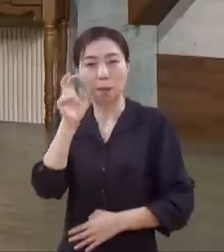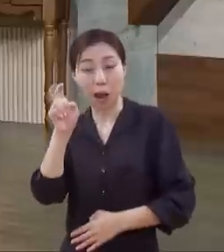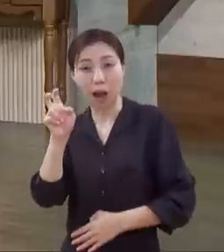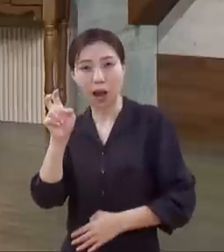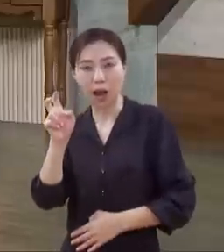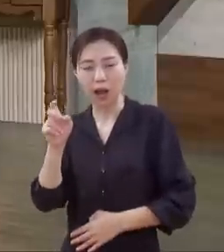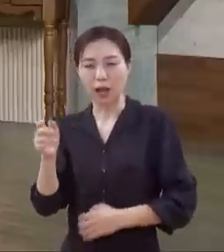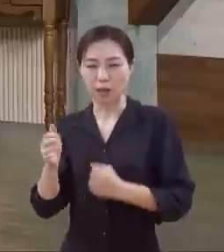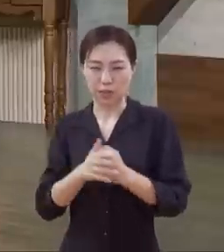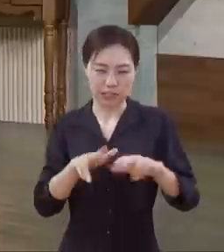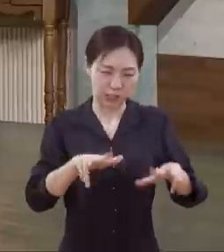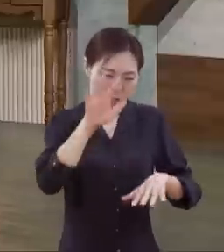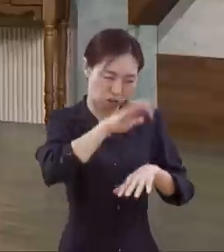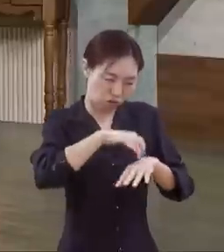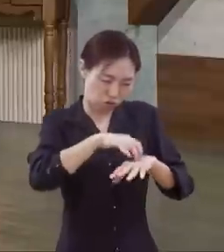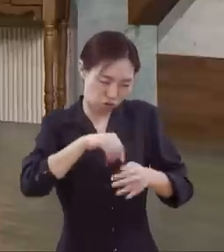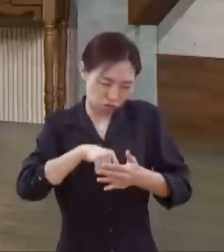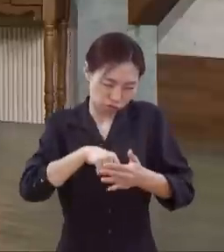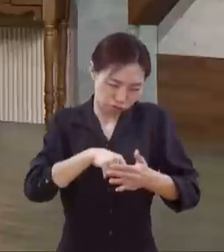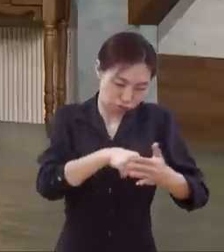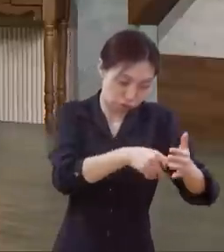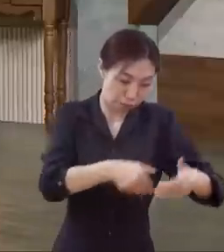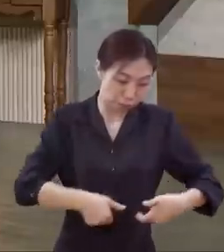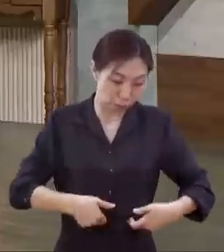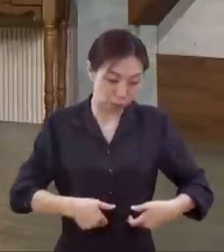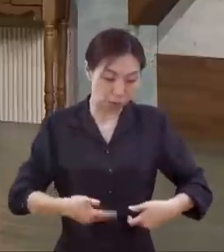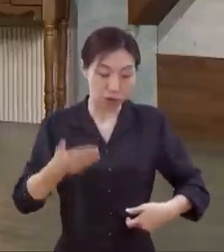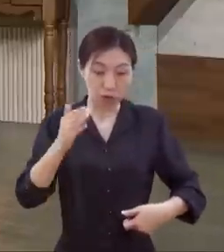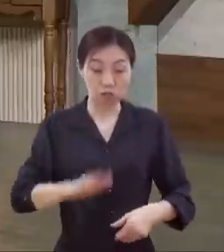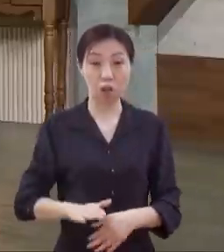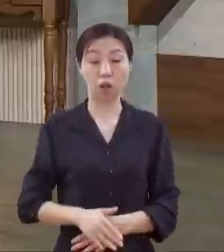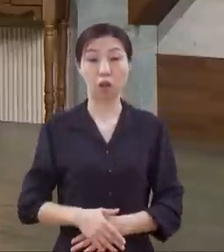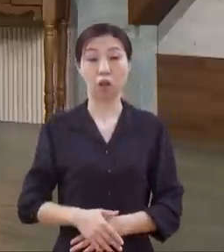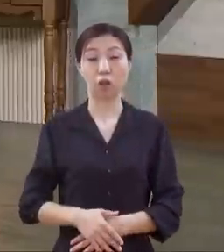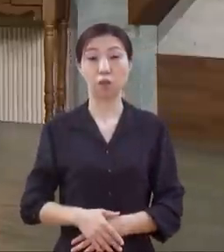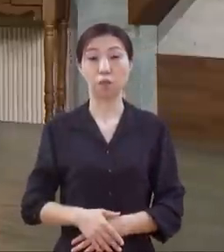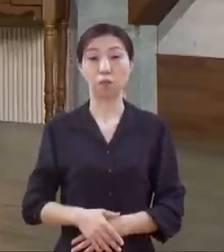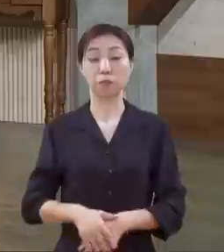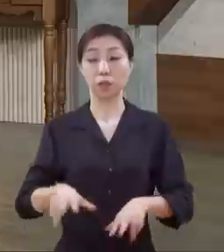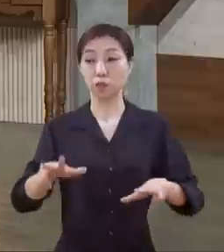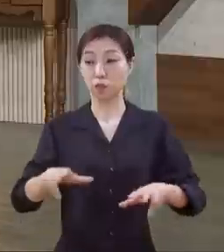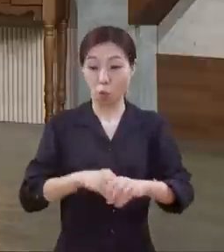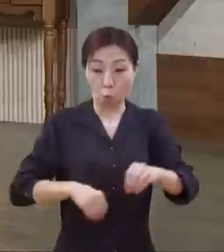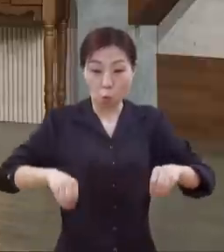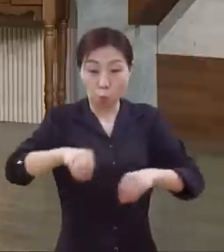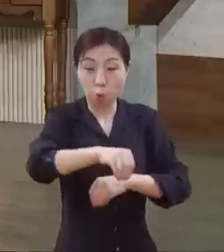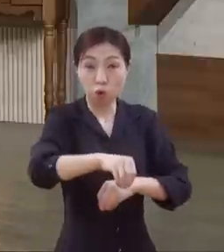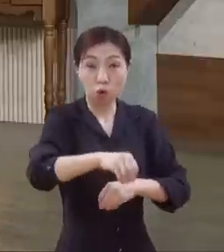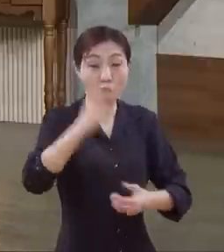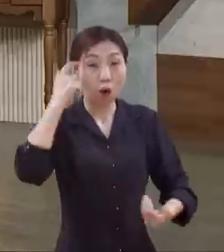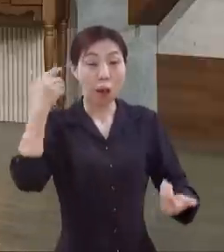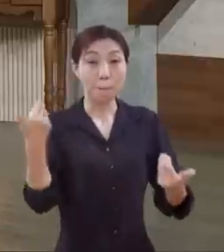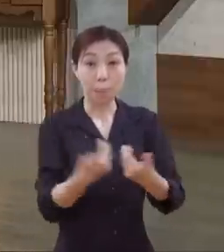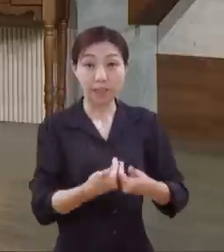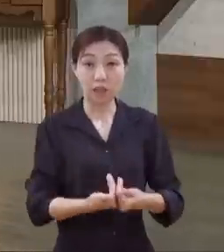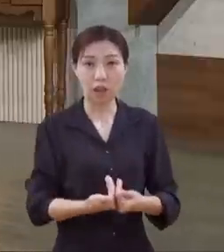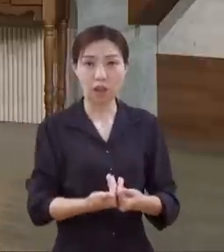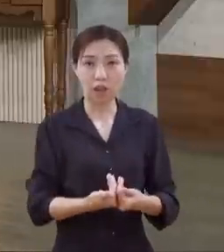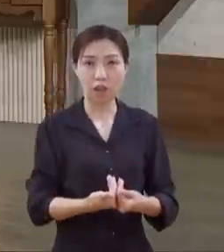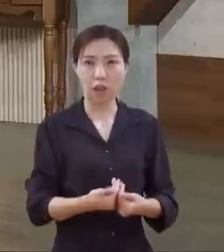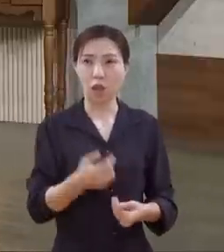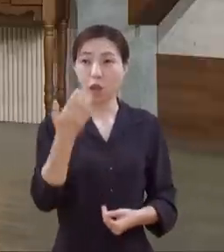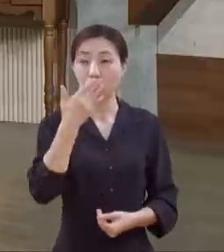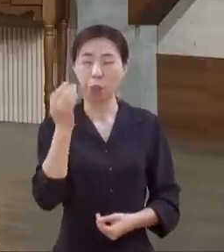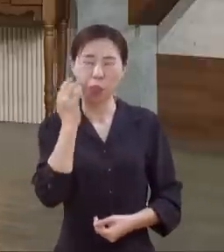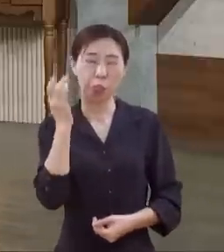살아있는 생명을 죽여가면서 치료를 받는다면 오히려 안 좋은